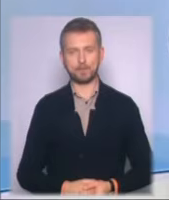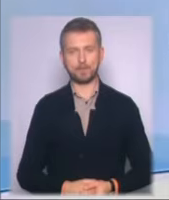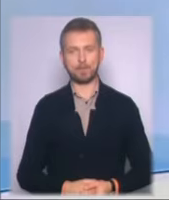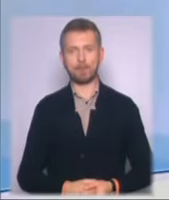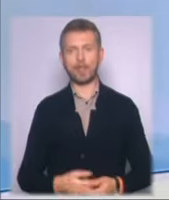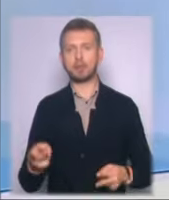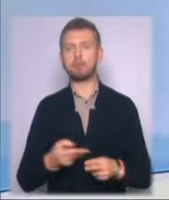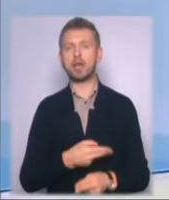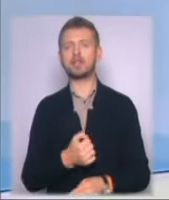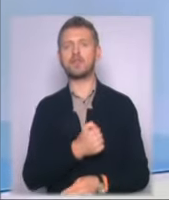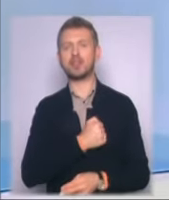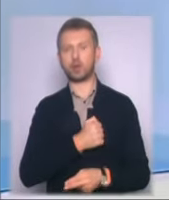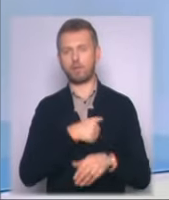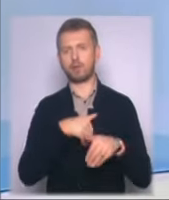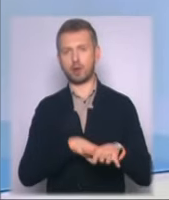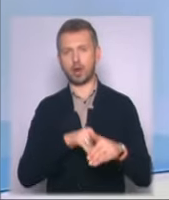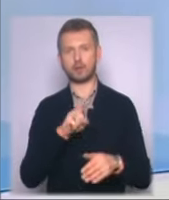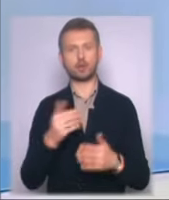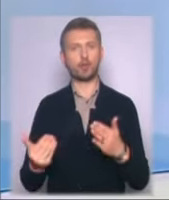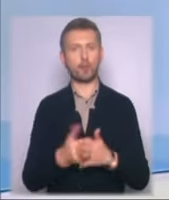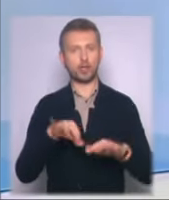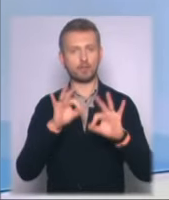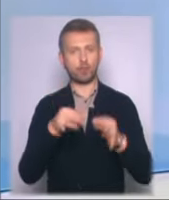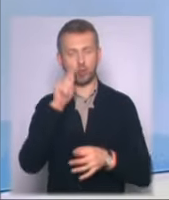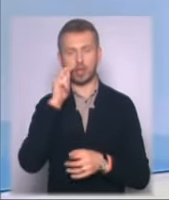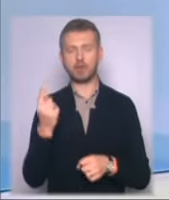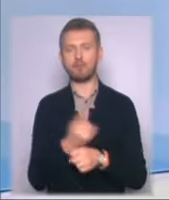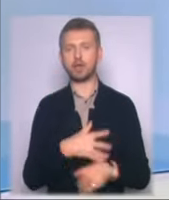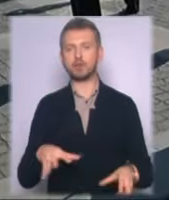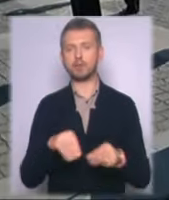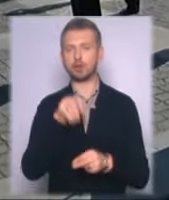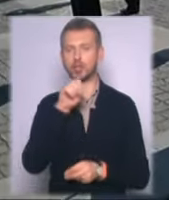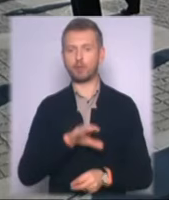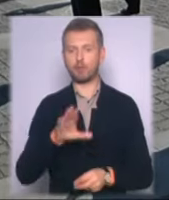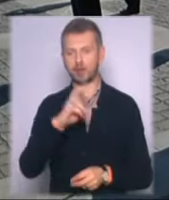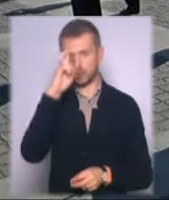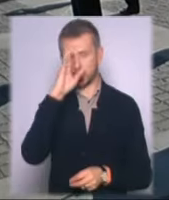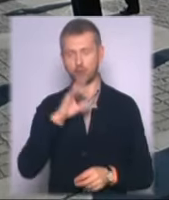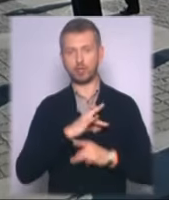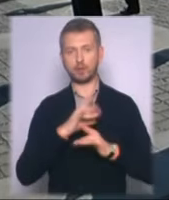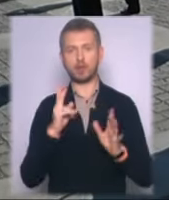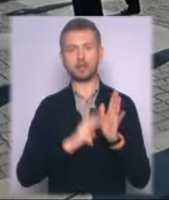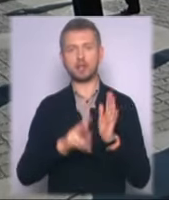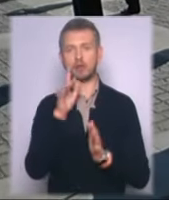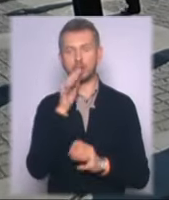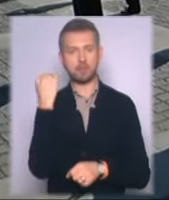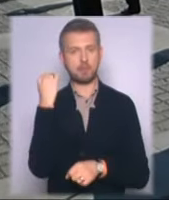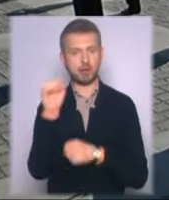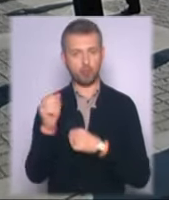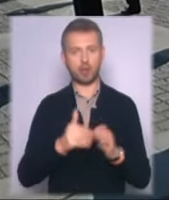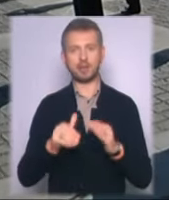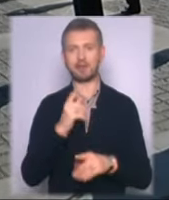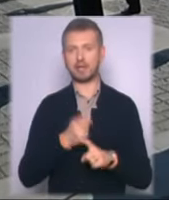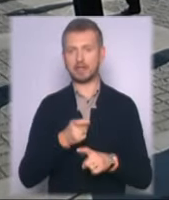Без військових парадів та з новою символікою Україна вперше спільно з європейськими державами святкуватиме 70-ту річницю перемоги над